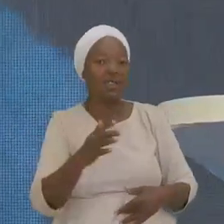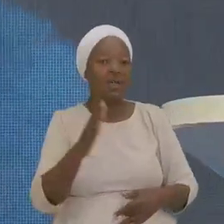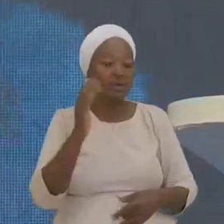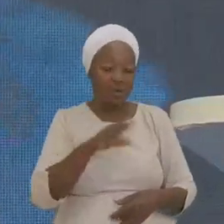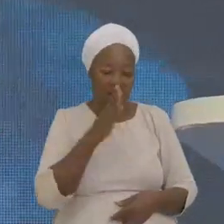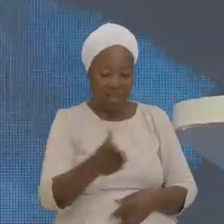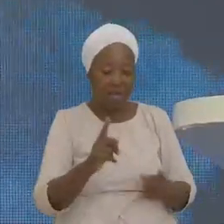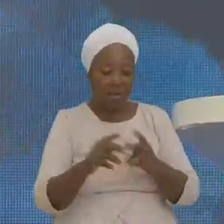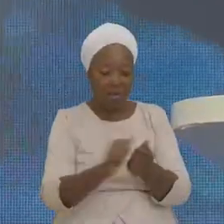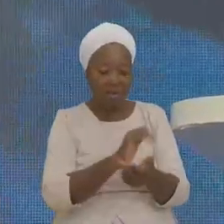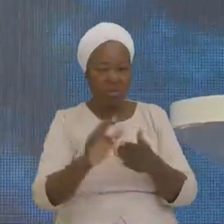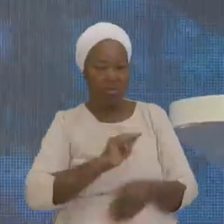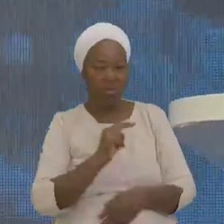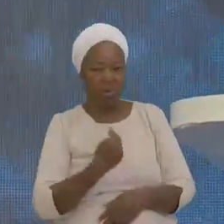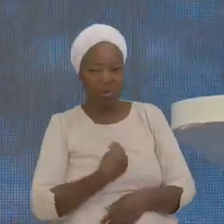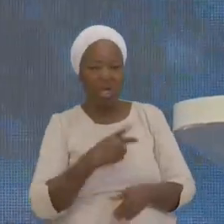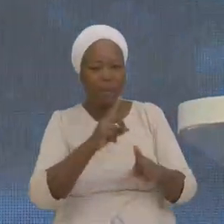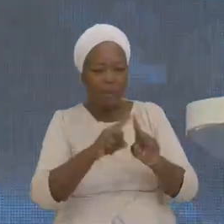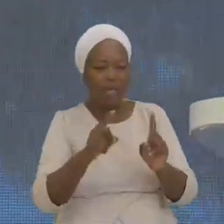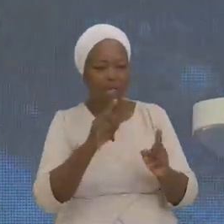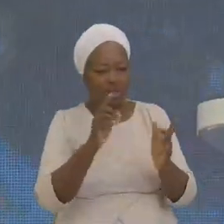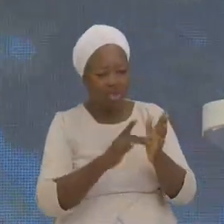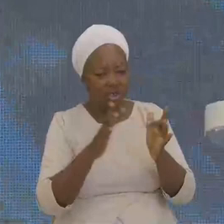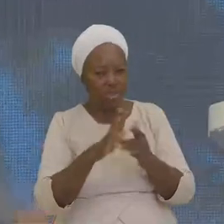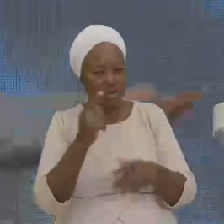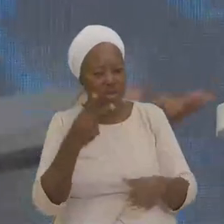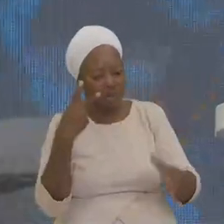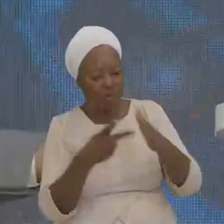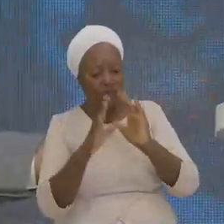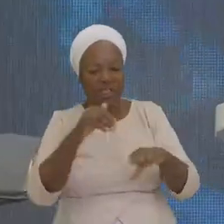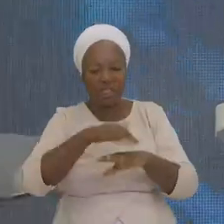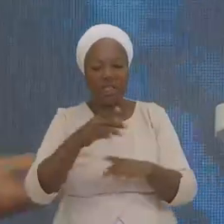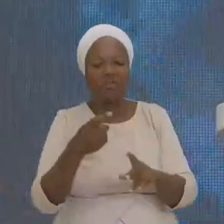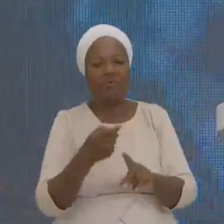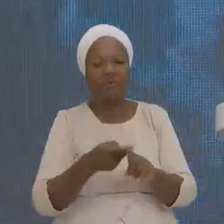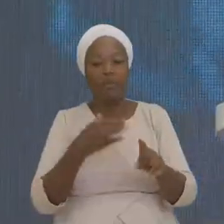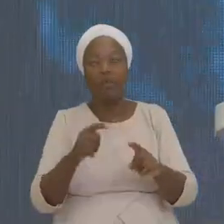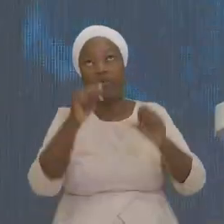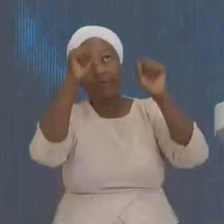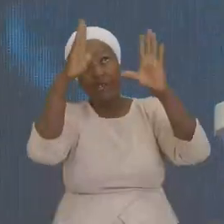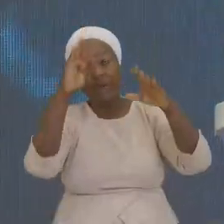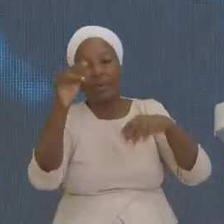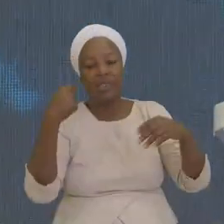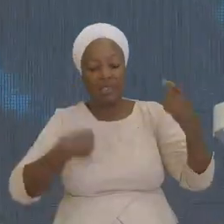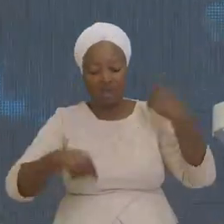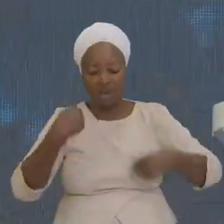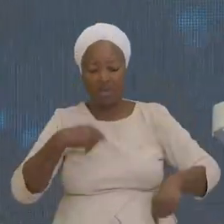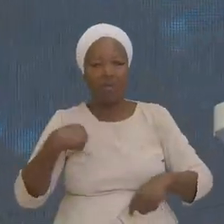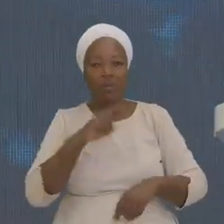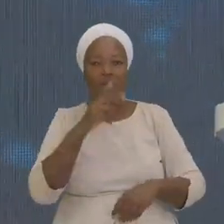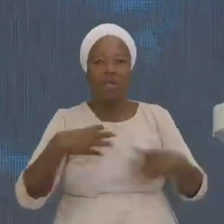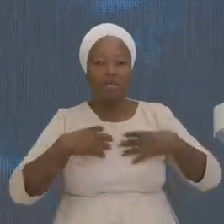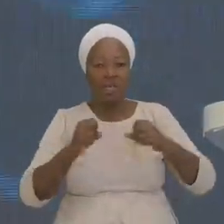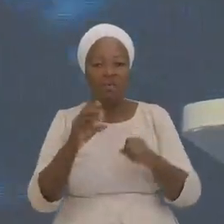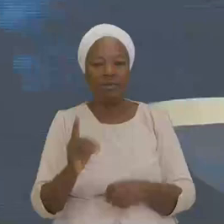La maladie va vouloir nous détruire. Mais Jésus, Le prophète envoyé du